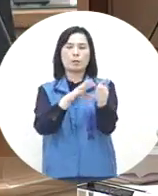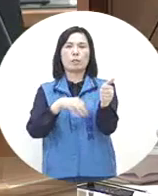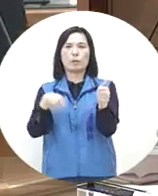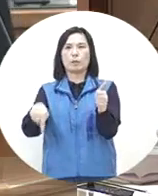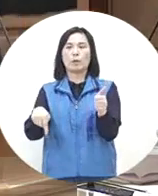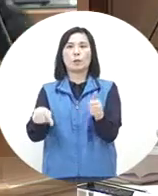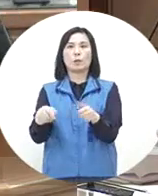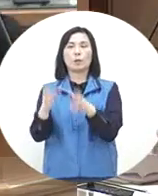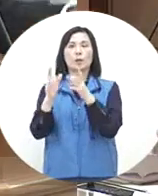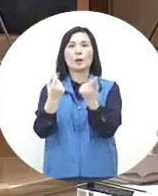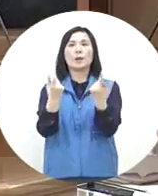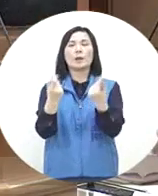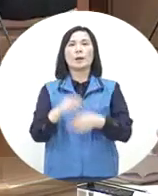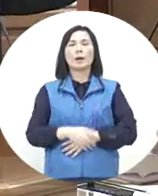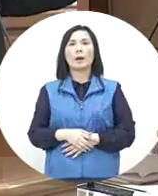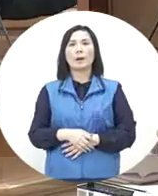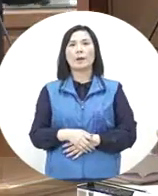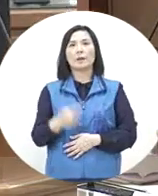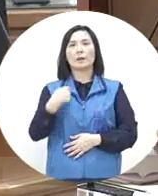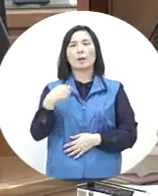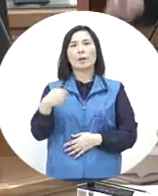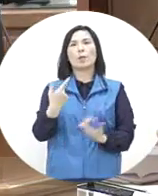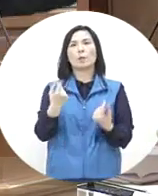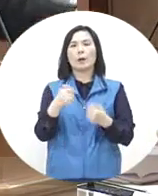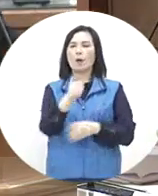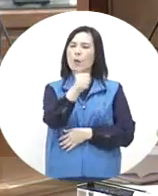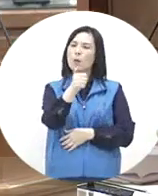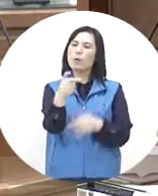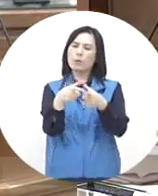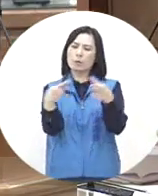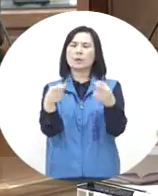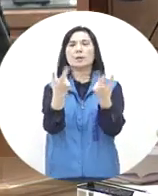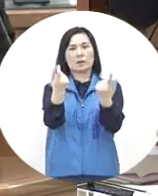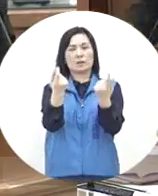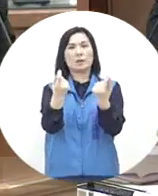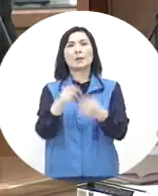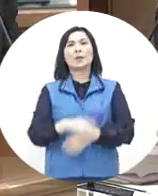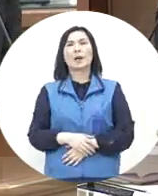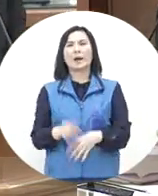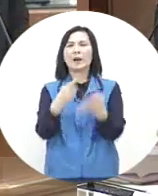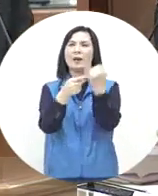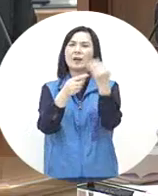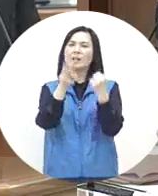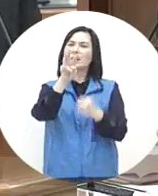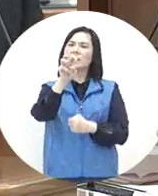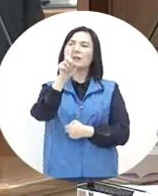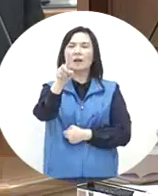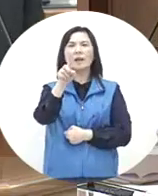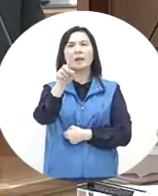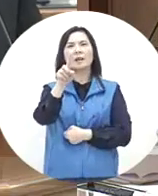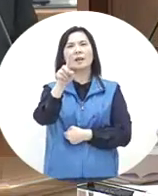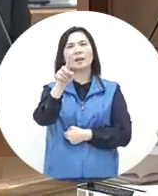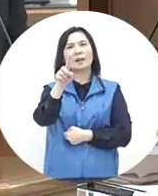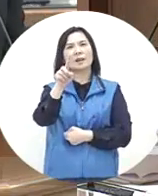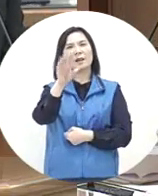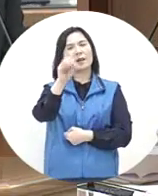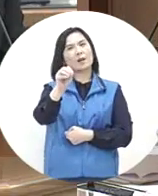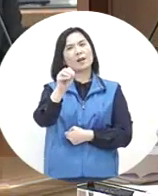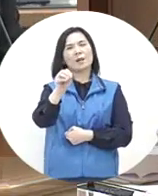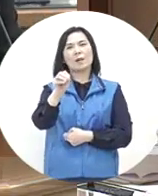市这五十块让你开啊，咱这嘛是加倍券内底五十块的。 三十一万分内底，你嘛，你嘛不知道那是